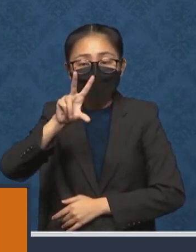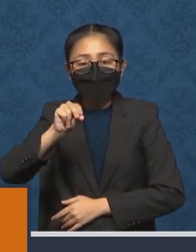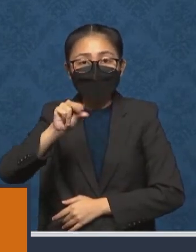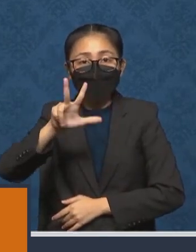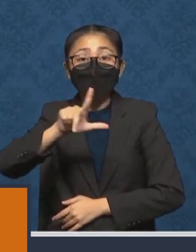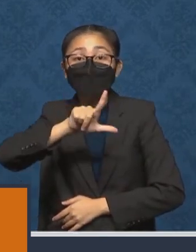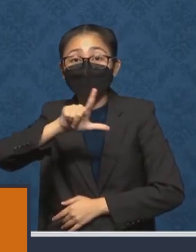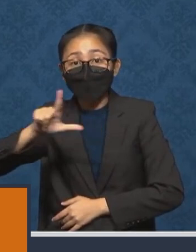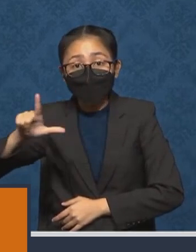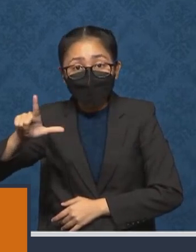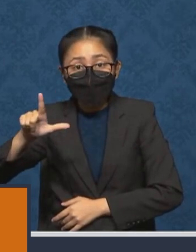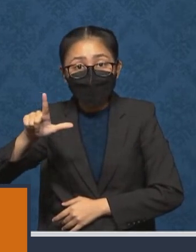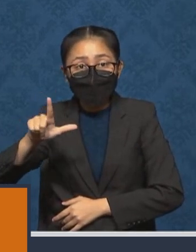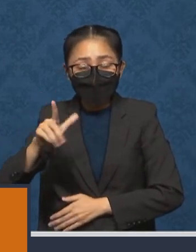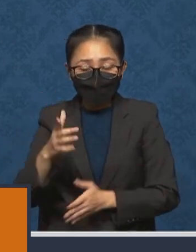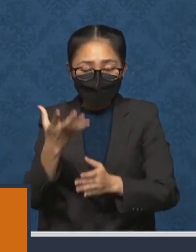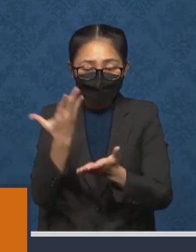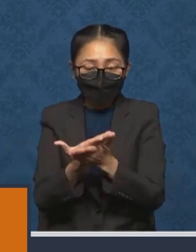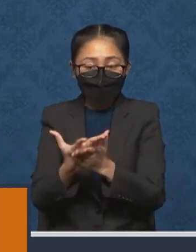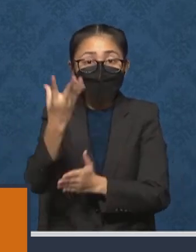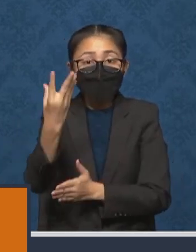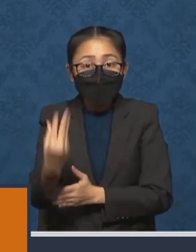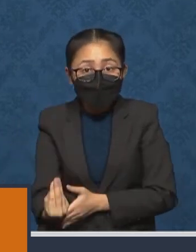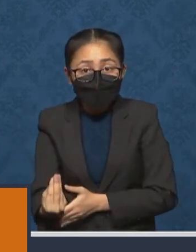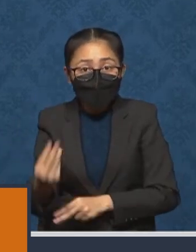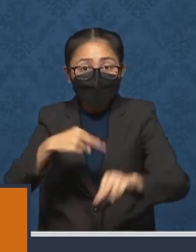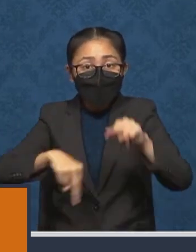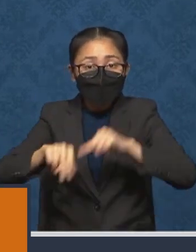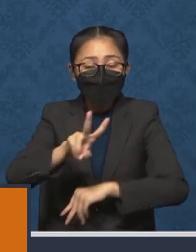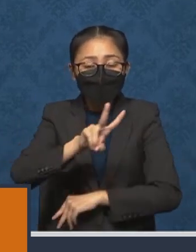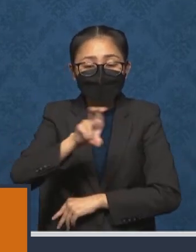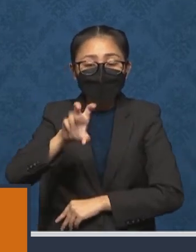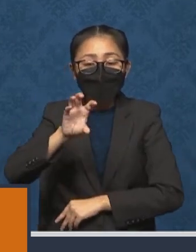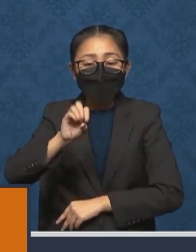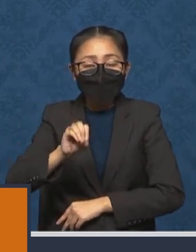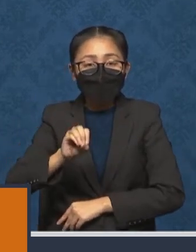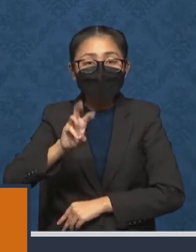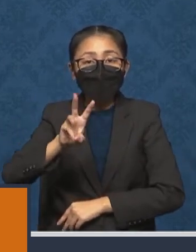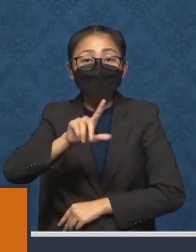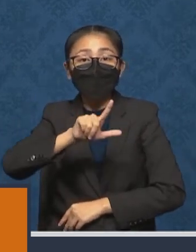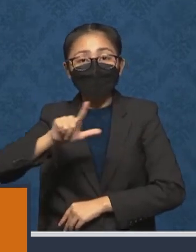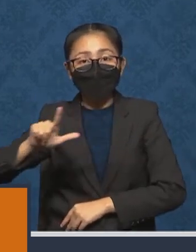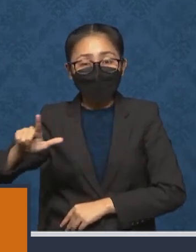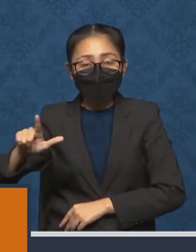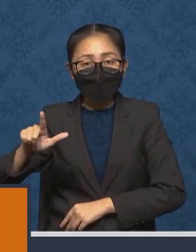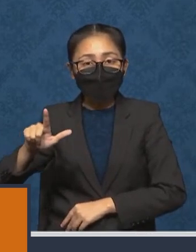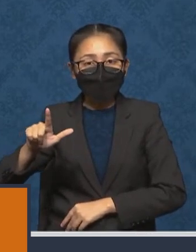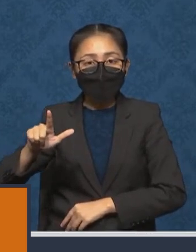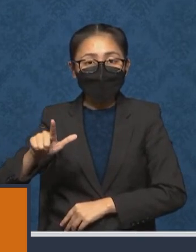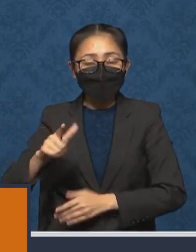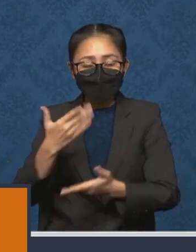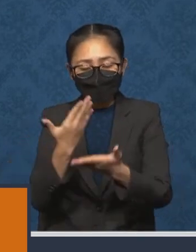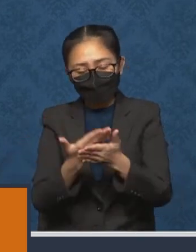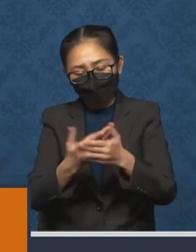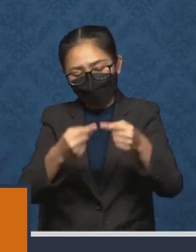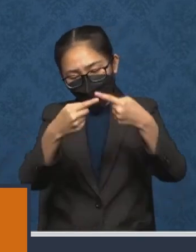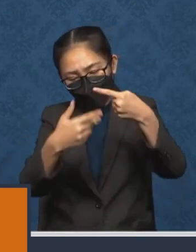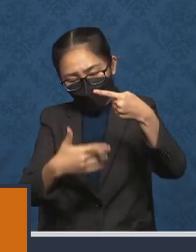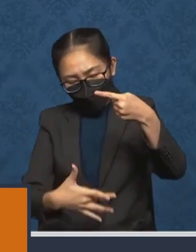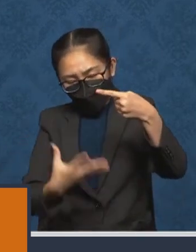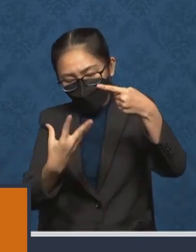าทเหลือไว้สำหรับดูแลนักโทษจริงๆเพียงแค่256ล้านบาทเท่านั้นและหลายรายการที่ต้องใช้งบประมาณส่ว